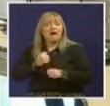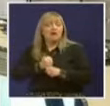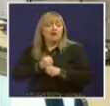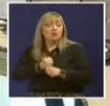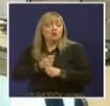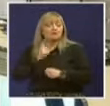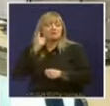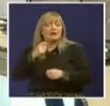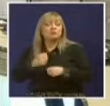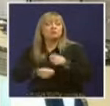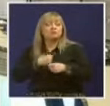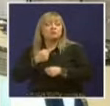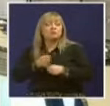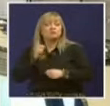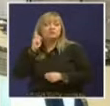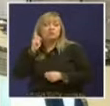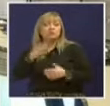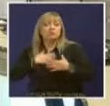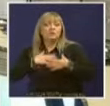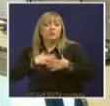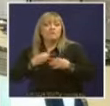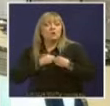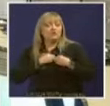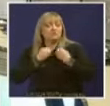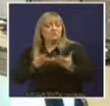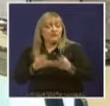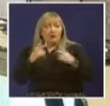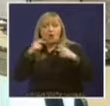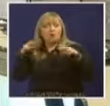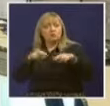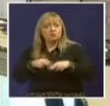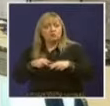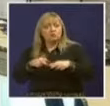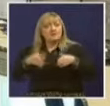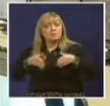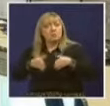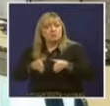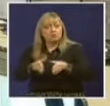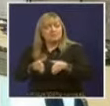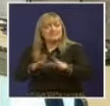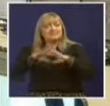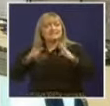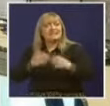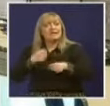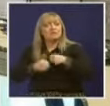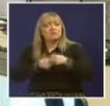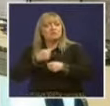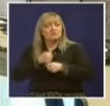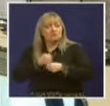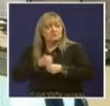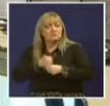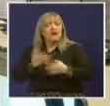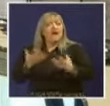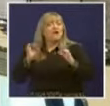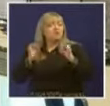на които имаме доверие. Контролираме целия производствен процес, за да знаем какво точно има в материалите и да